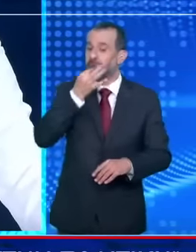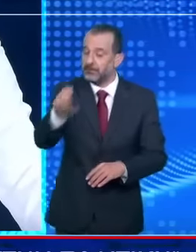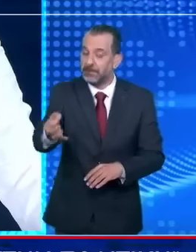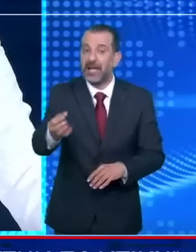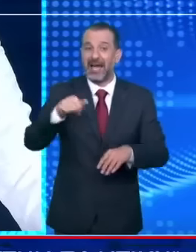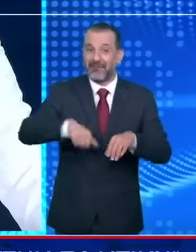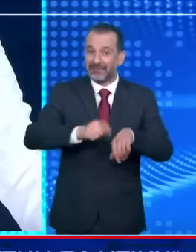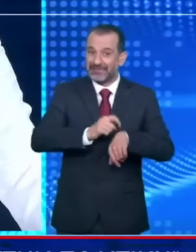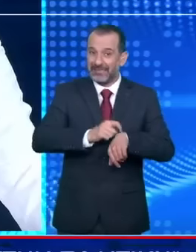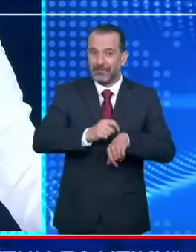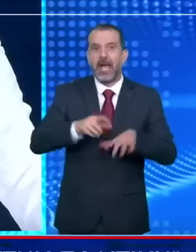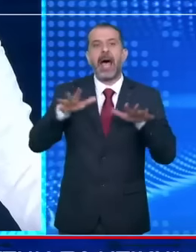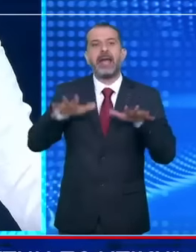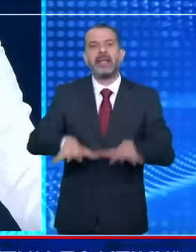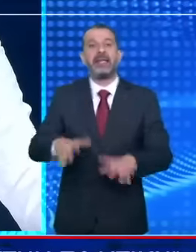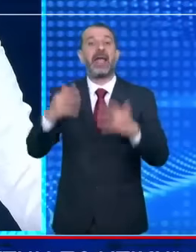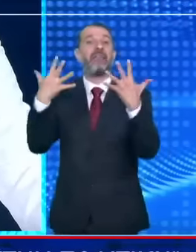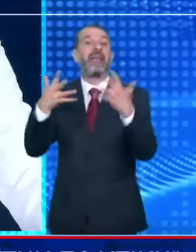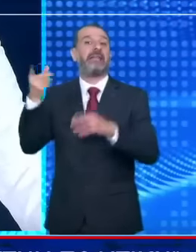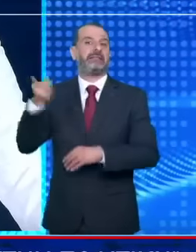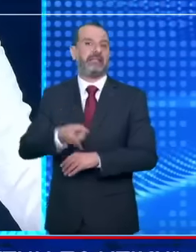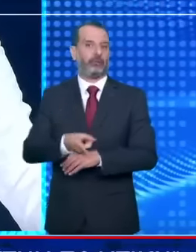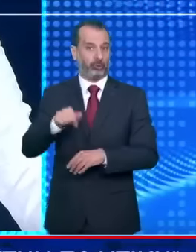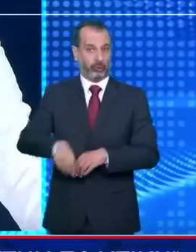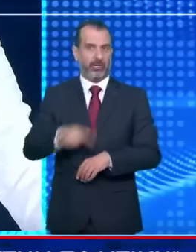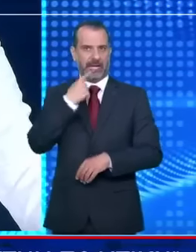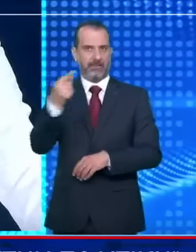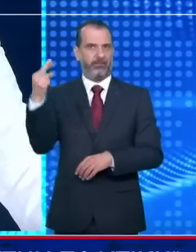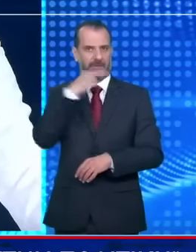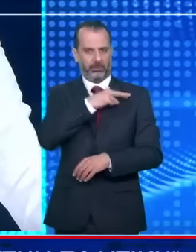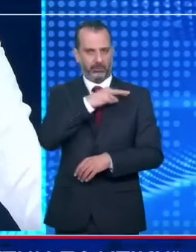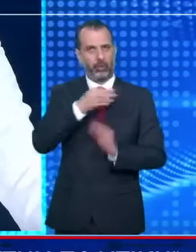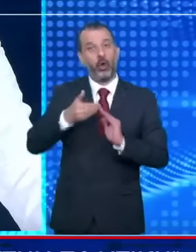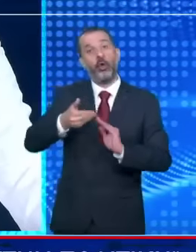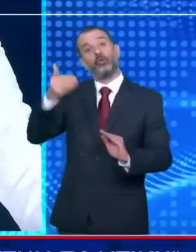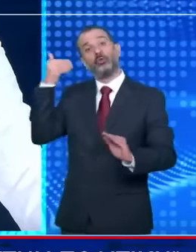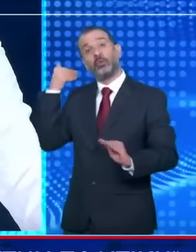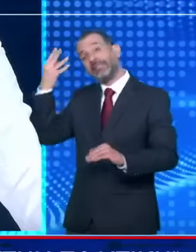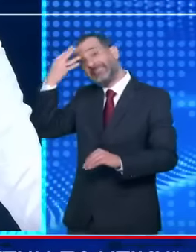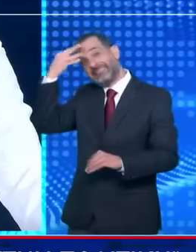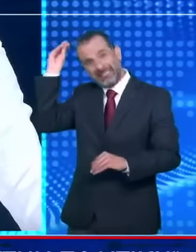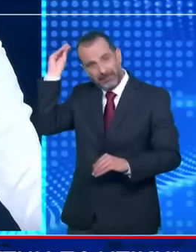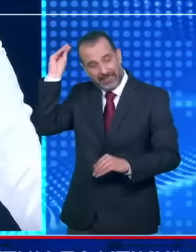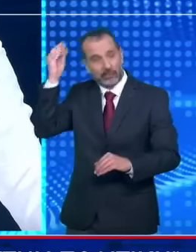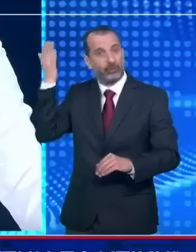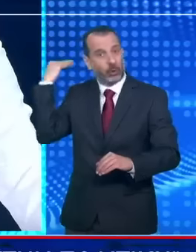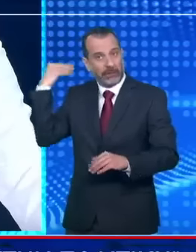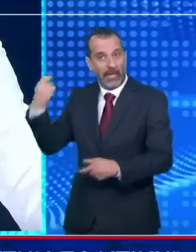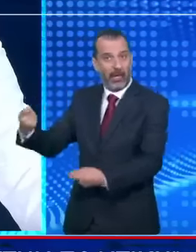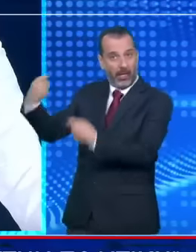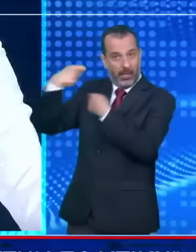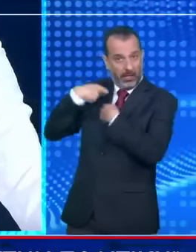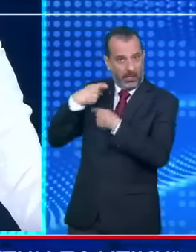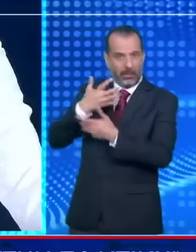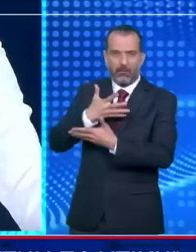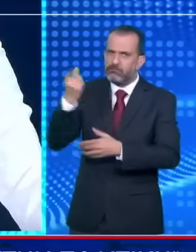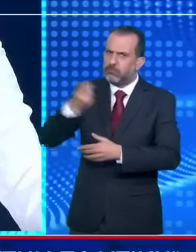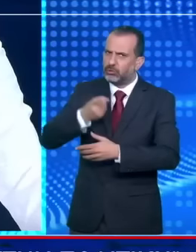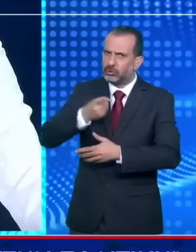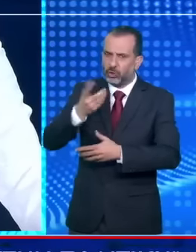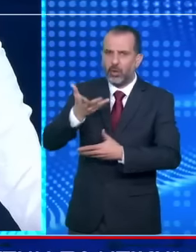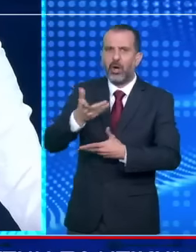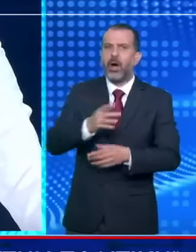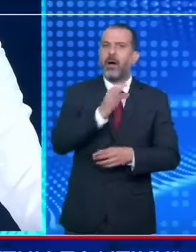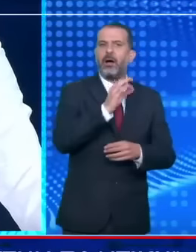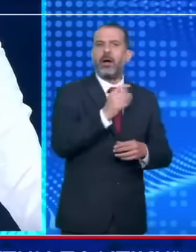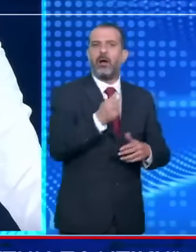τώρα στο 10% ανεργία. Και ο κύριος Τσίπρας και ο ΣΥΡΙΖΑ ανέλαβε μια χώρα που είχε πάρα πολύ μεγάλη ανεργία και 0 στα